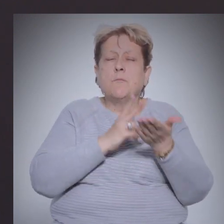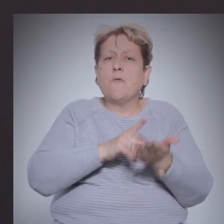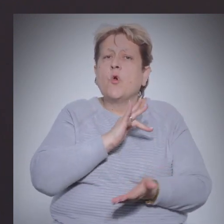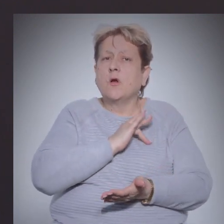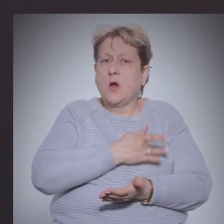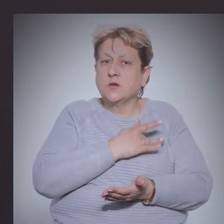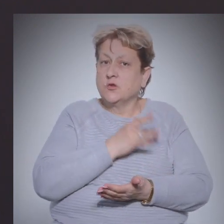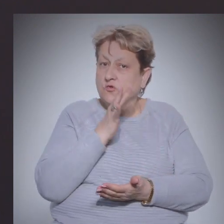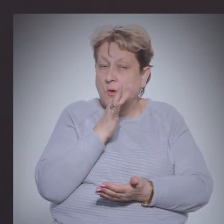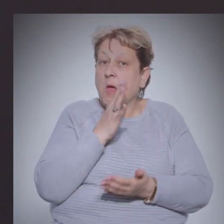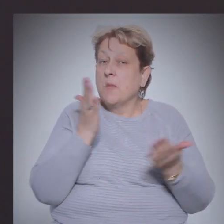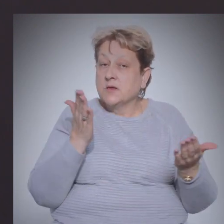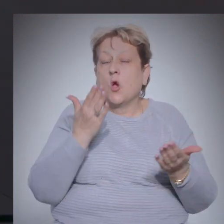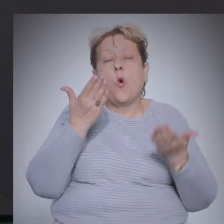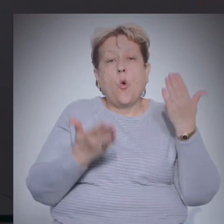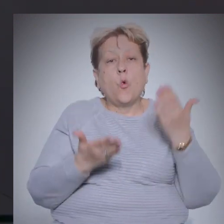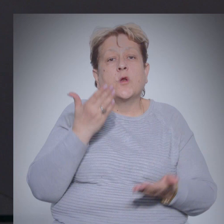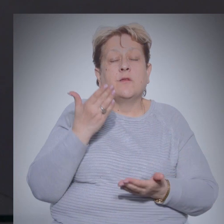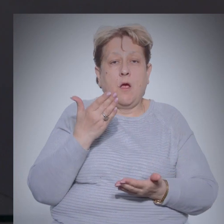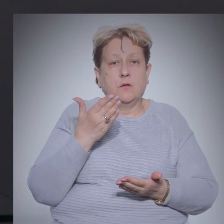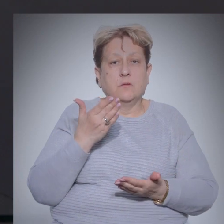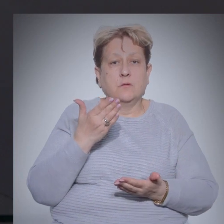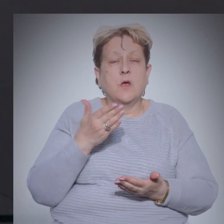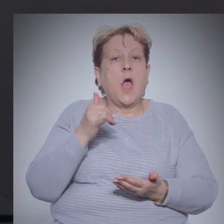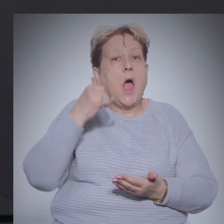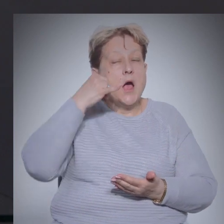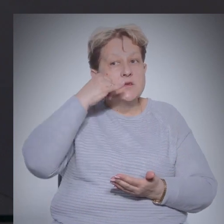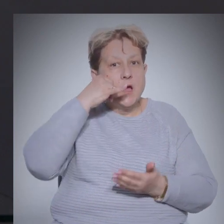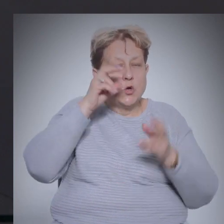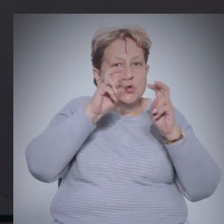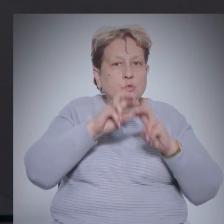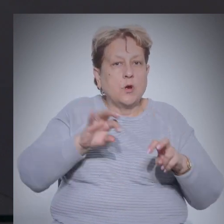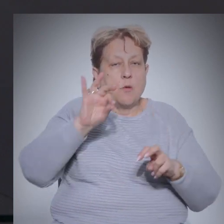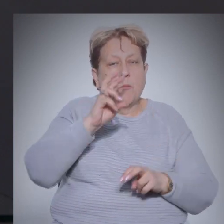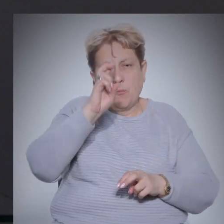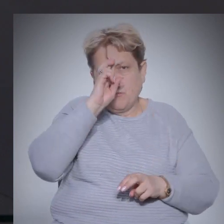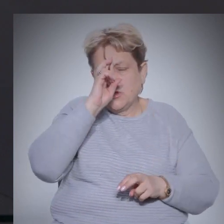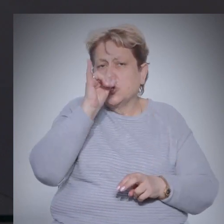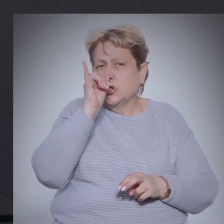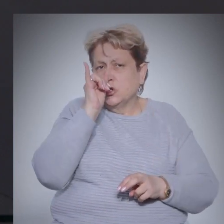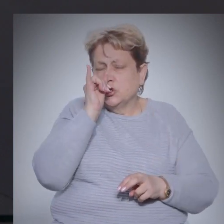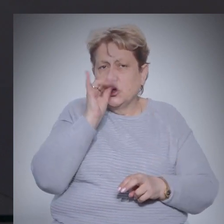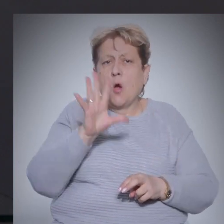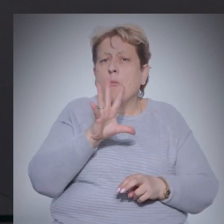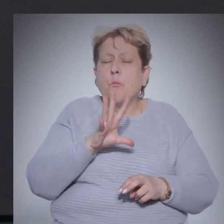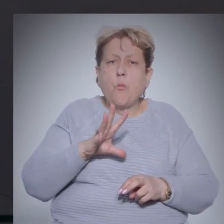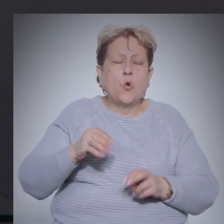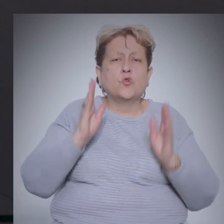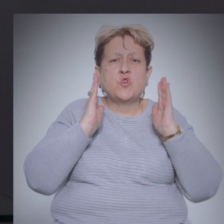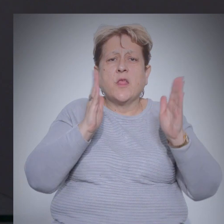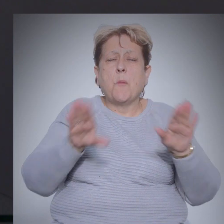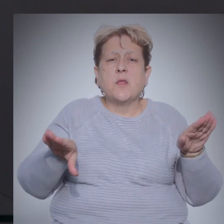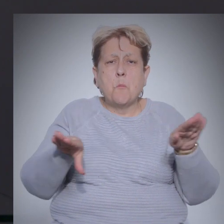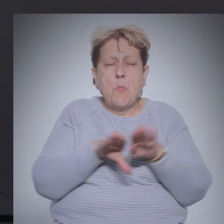հիմնավոր կասկացի պարագայմ։ Սակայն որինակ, այս ահազանգը ստուգելու համար պետությունը չի կարող։